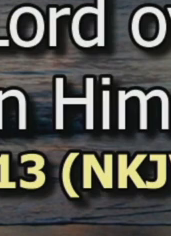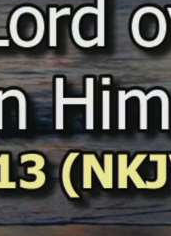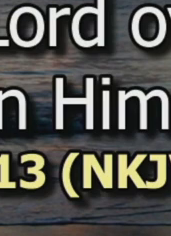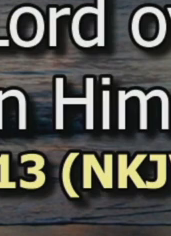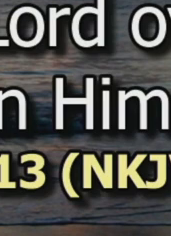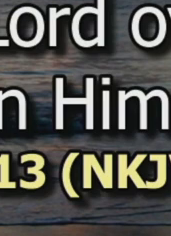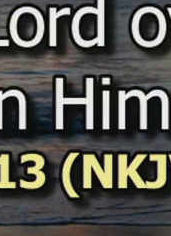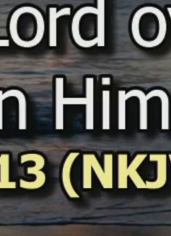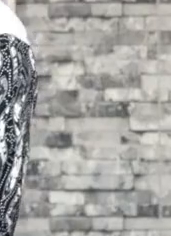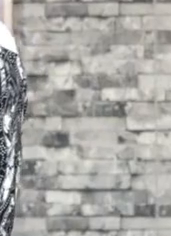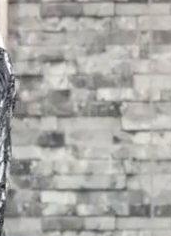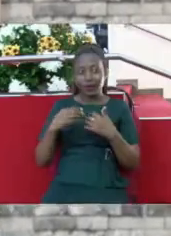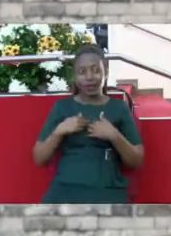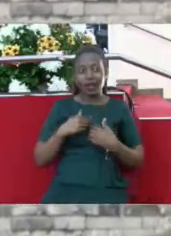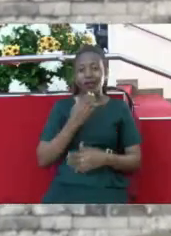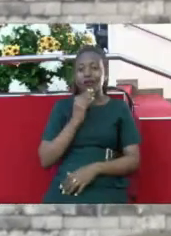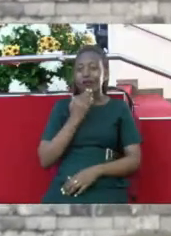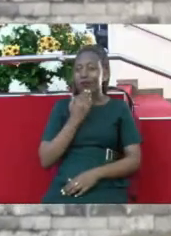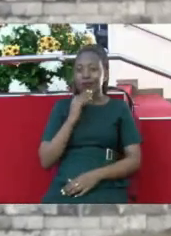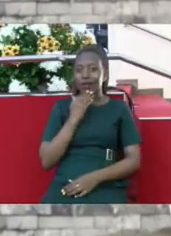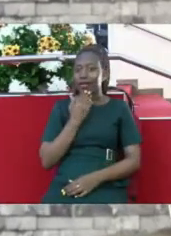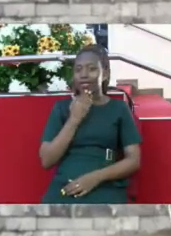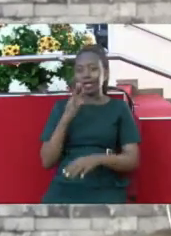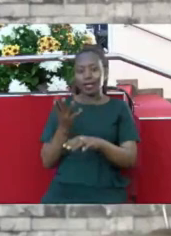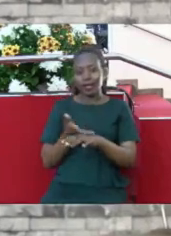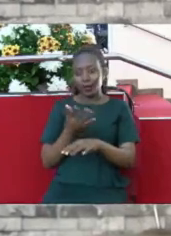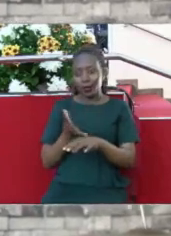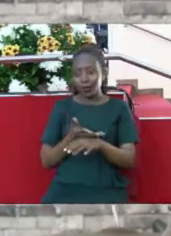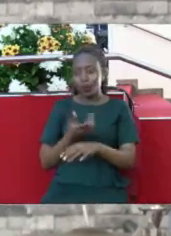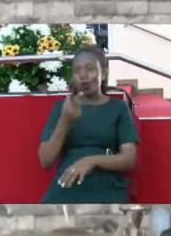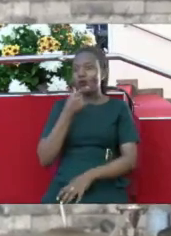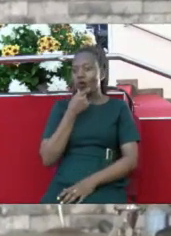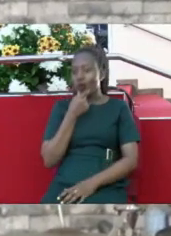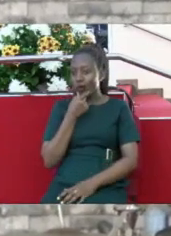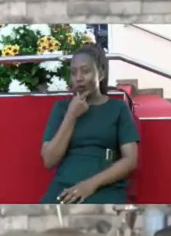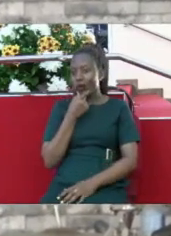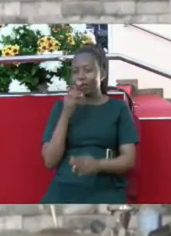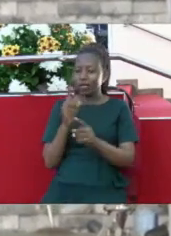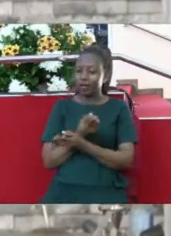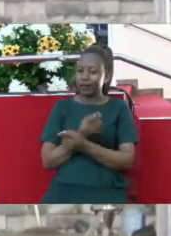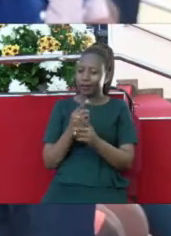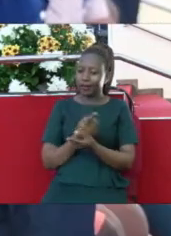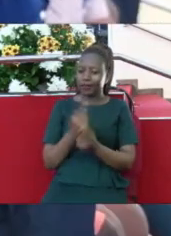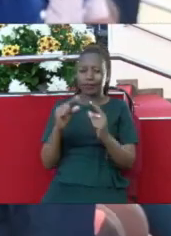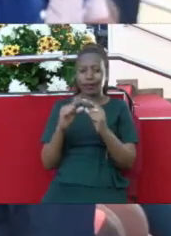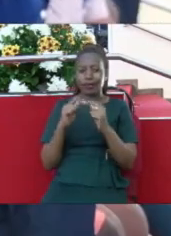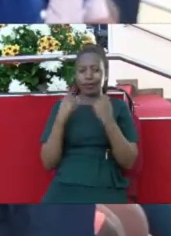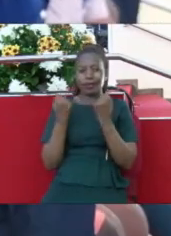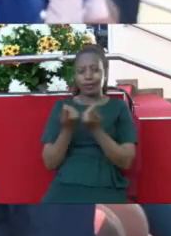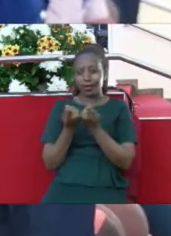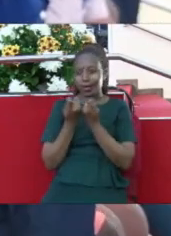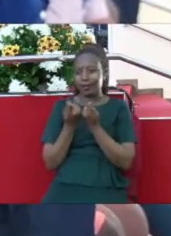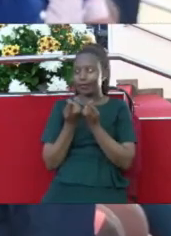Na kulikuwa na yule Kikuyu you. Na Mkikuyu pale. The Luo you. Na Muluo pale. The Teso. na yule mtesa, the tiriki, na tiriki, the